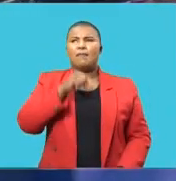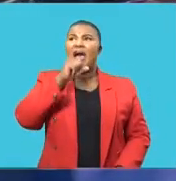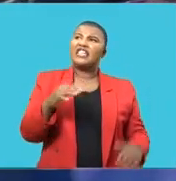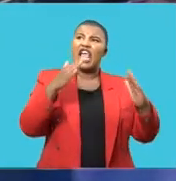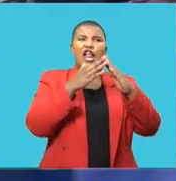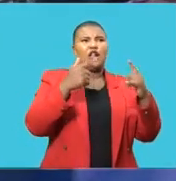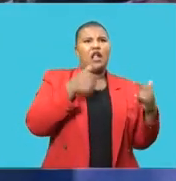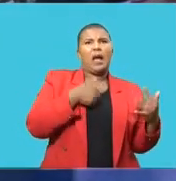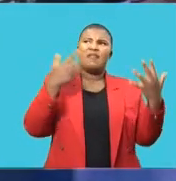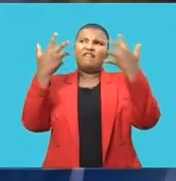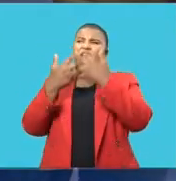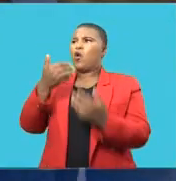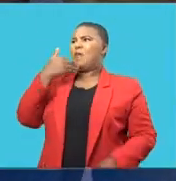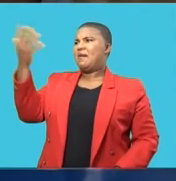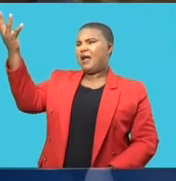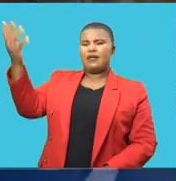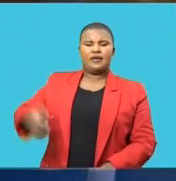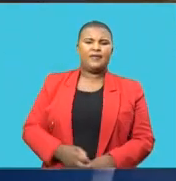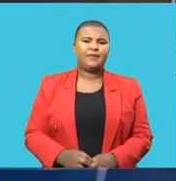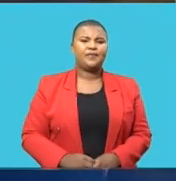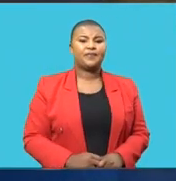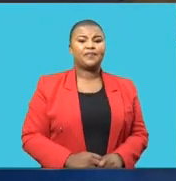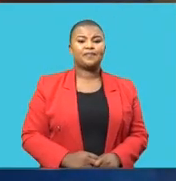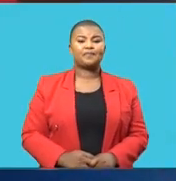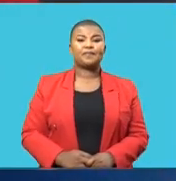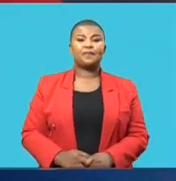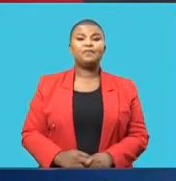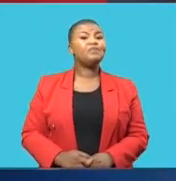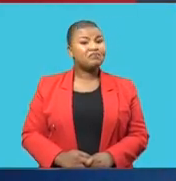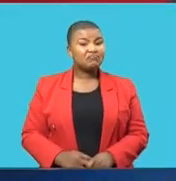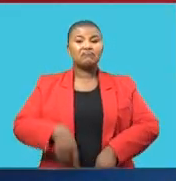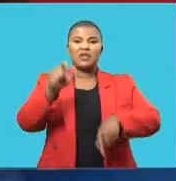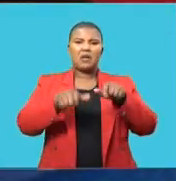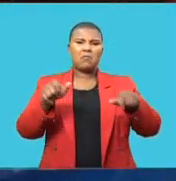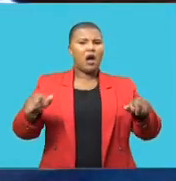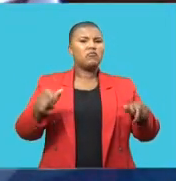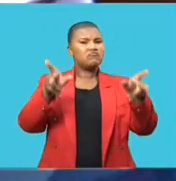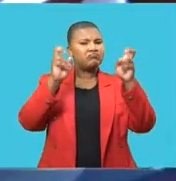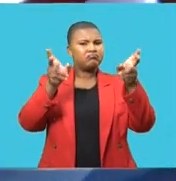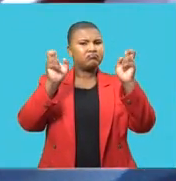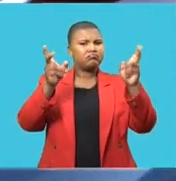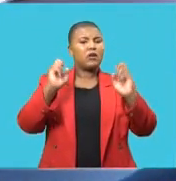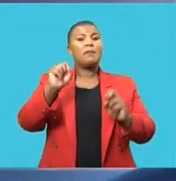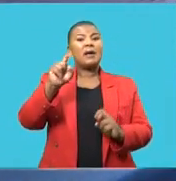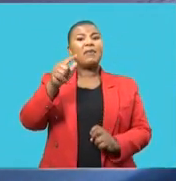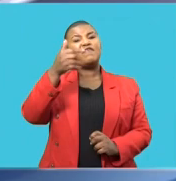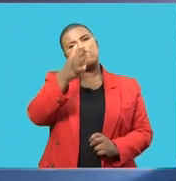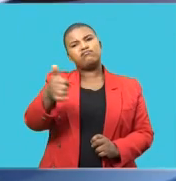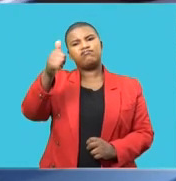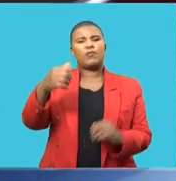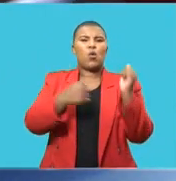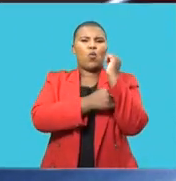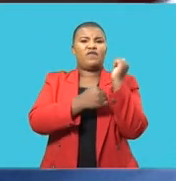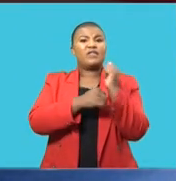yami ifana nekayibanibane khoneni ePaula kulezi zifune zethu lwezakhamuzi omeli ofisi likandunankulu uthi